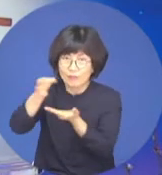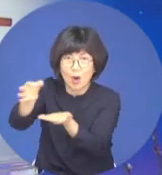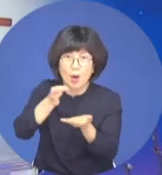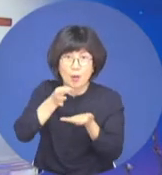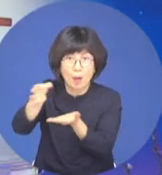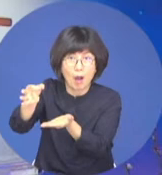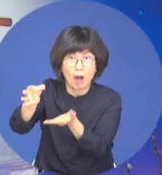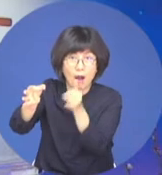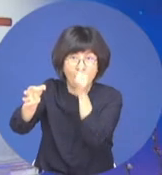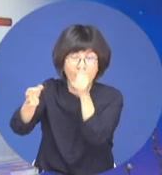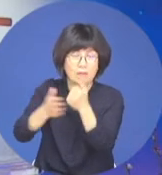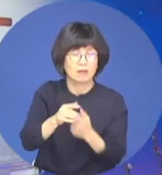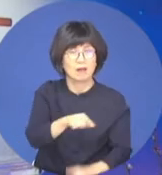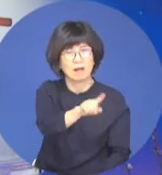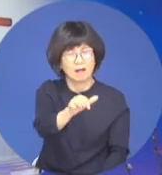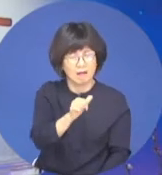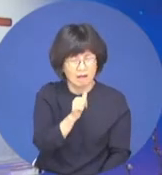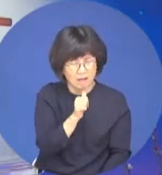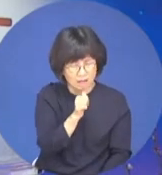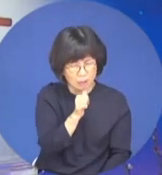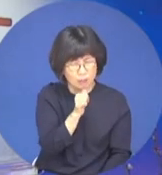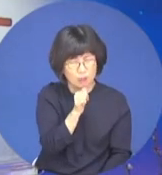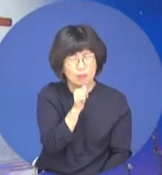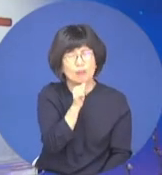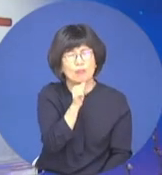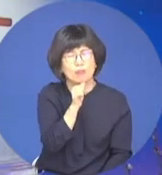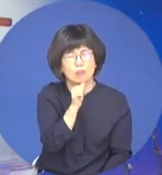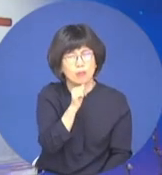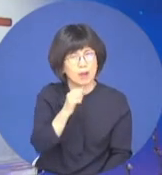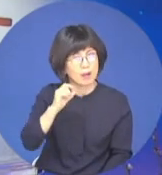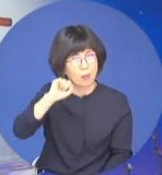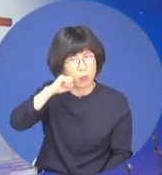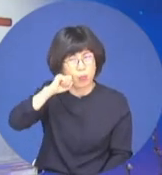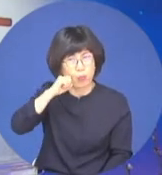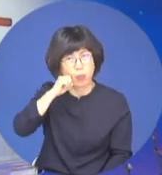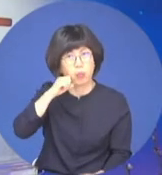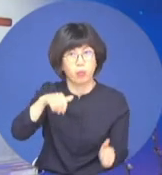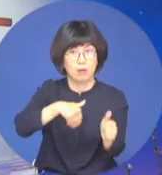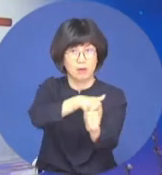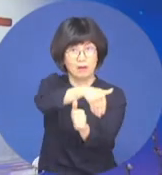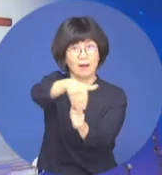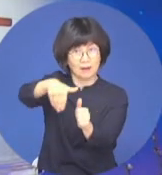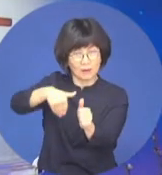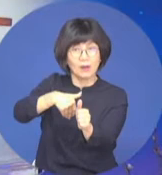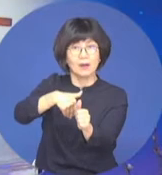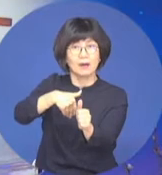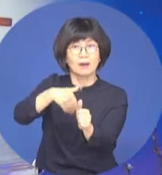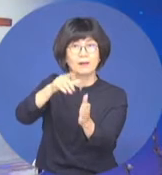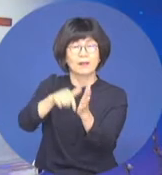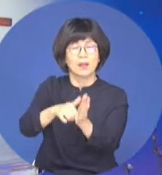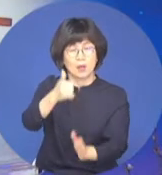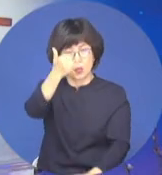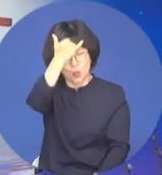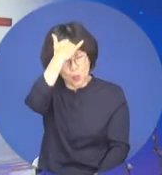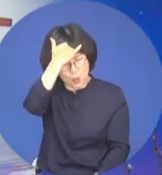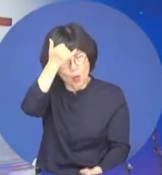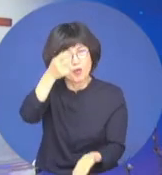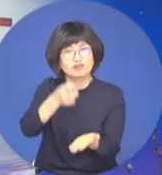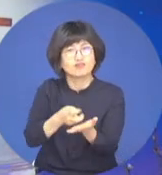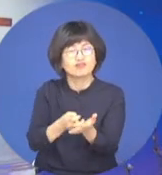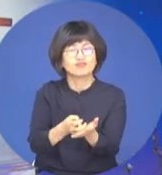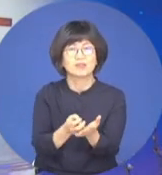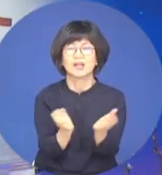가난하고 어려운 사람들은 아주 힘든 상황에 처하게 된 겁니다. 그러면서 도덕, 윤리, 신앙 다 무너지게 된